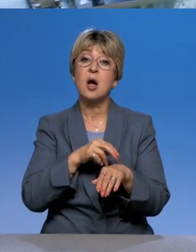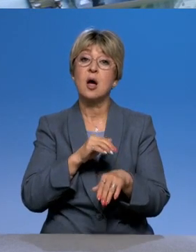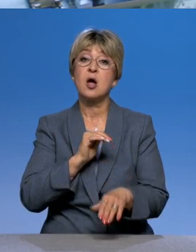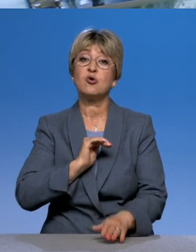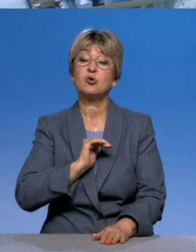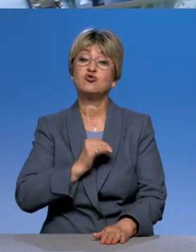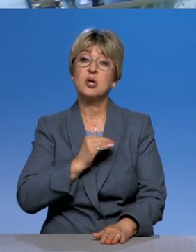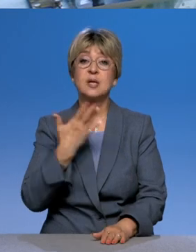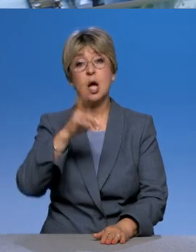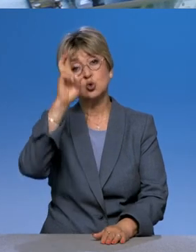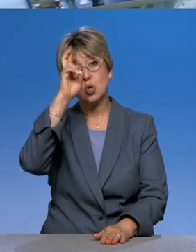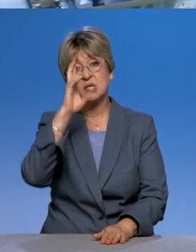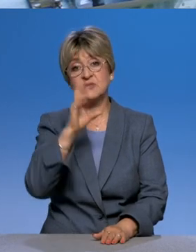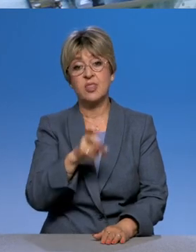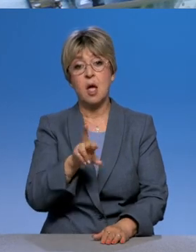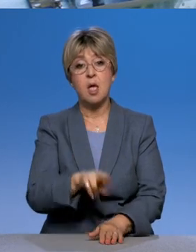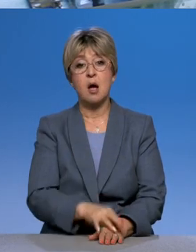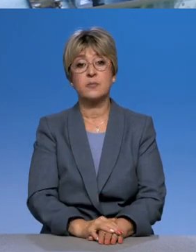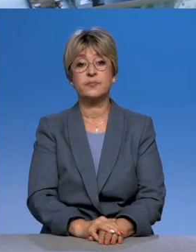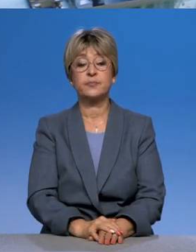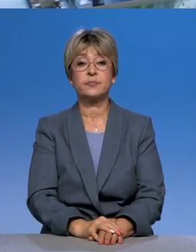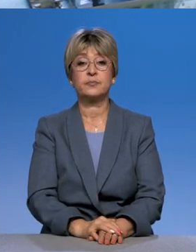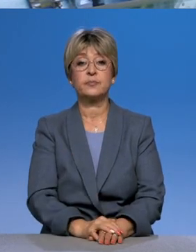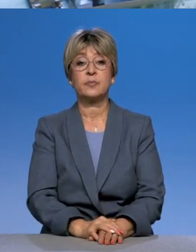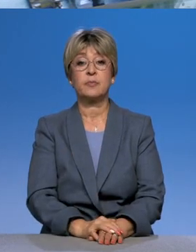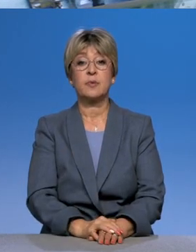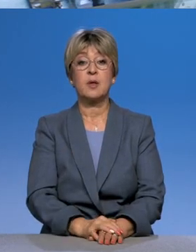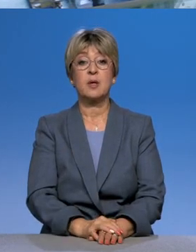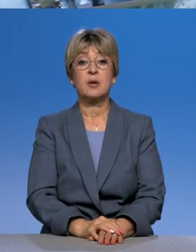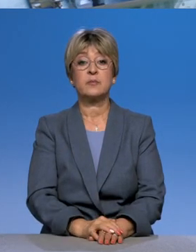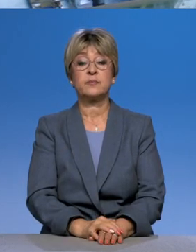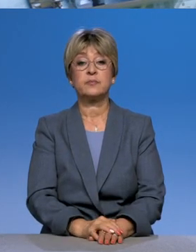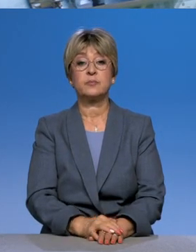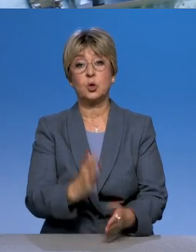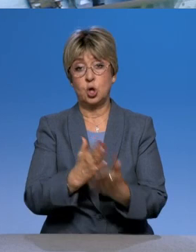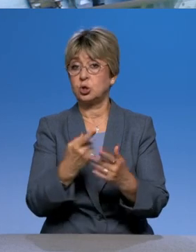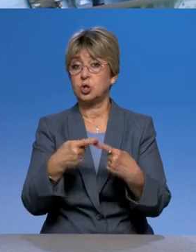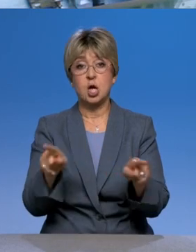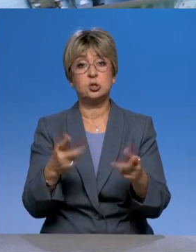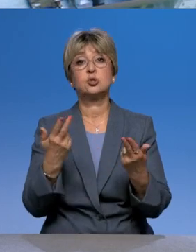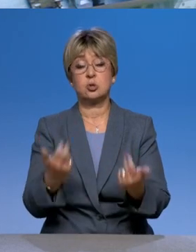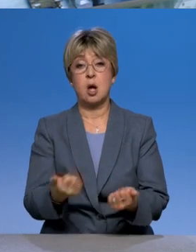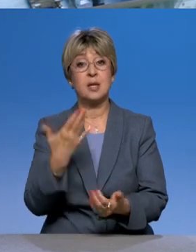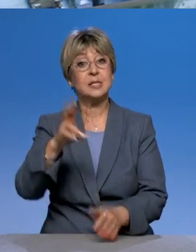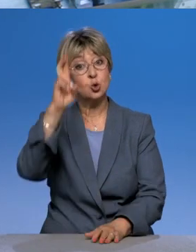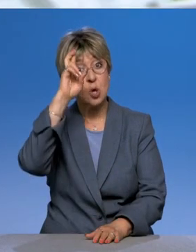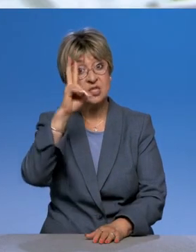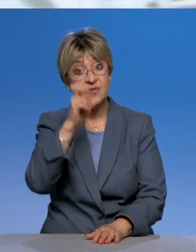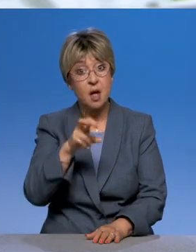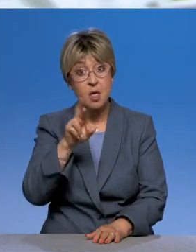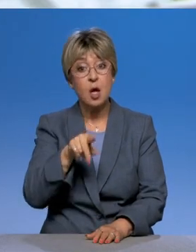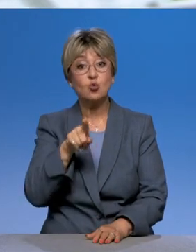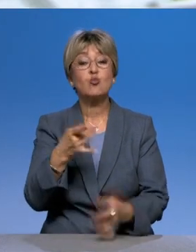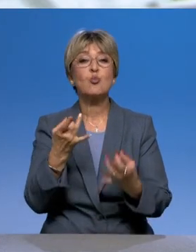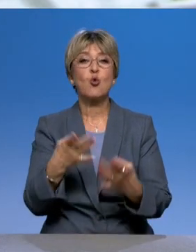или государственная? Нет, вот могла бы государственная. Если государственная... Есть разница? Да. В принципе, если была бы государственная, тут, конечно, проще.